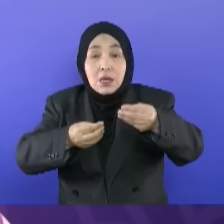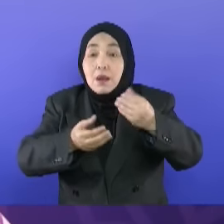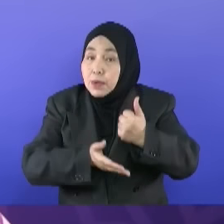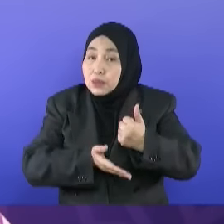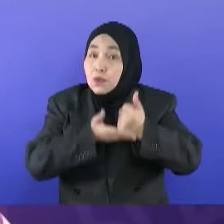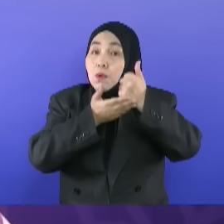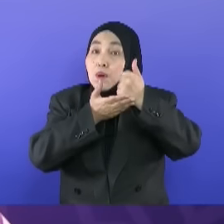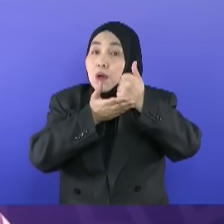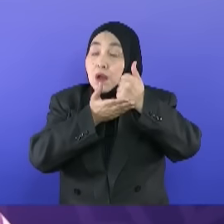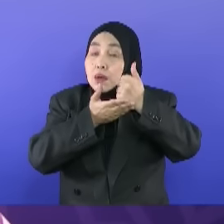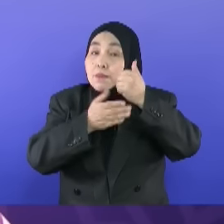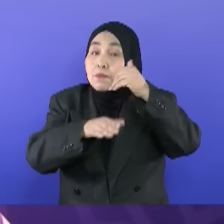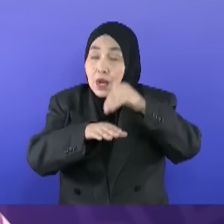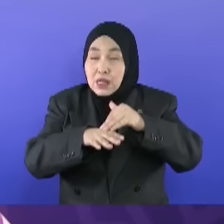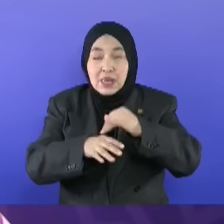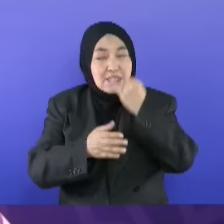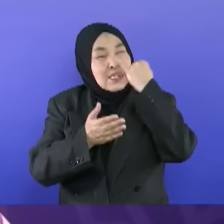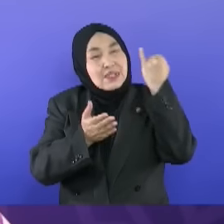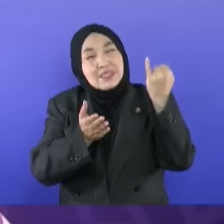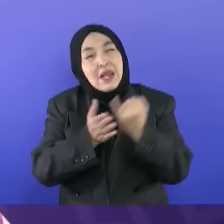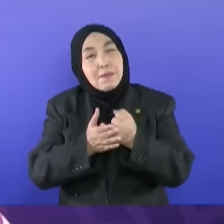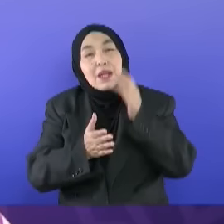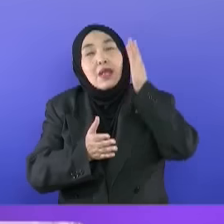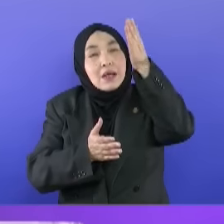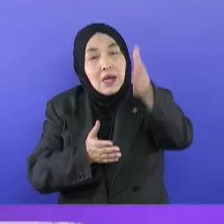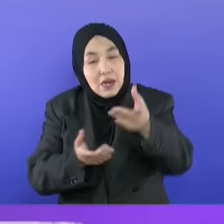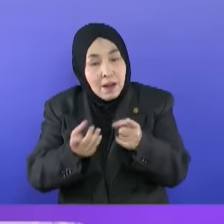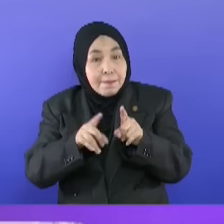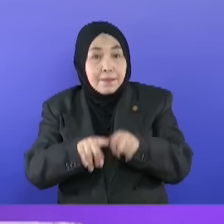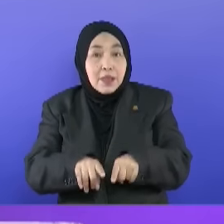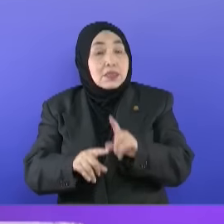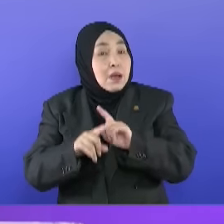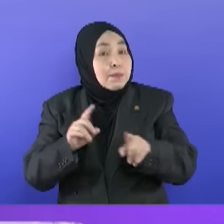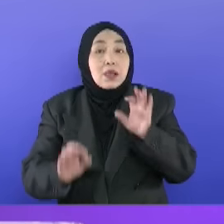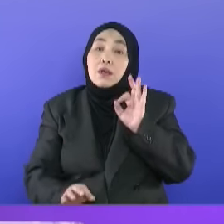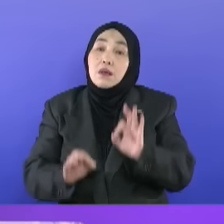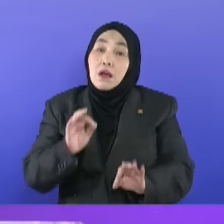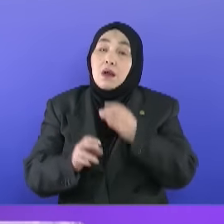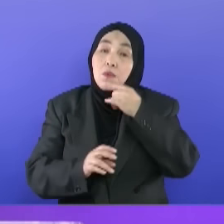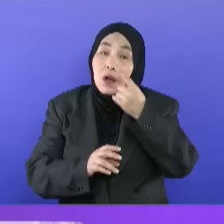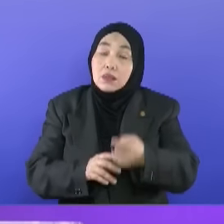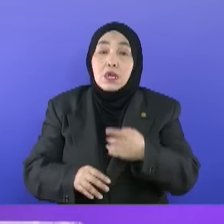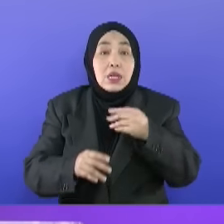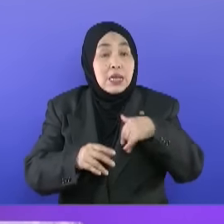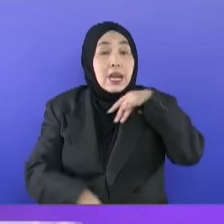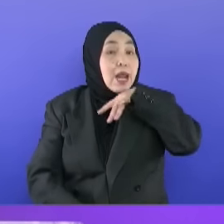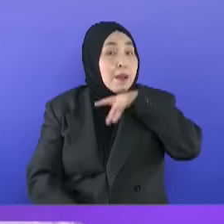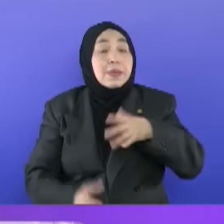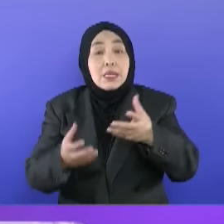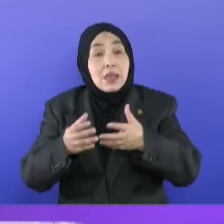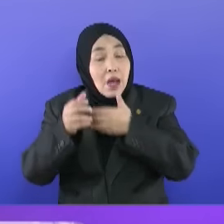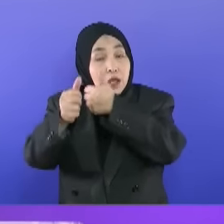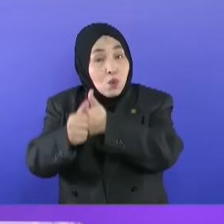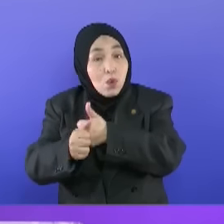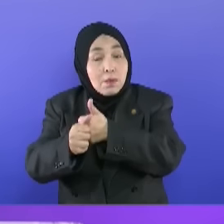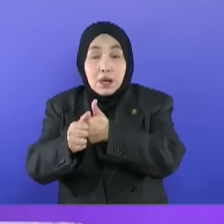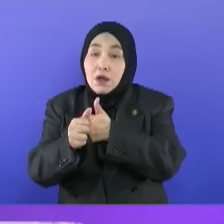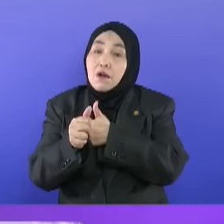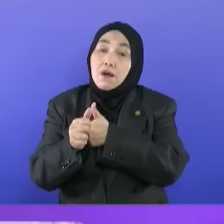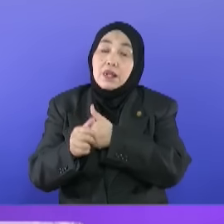pertolongan pada kezaliman yang bakal berlaku. Tetapi kalau katakan Nabi nak ikut pada